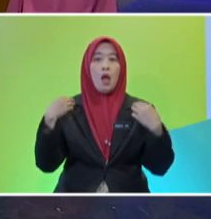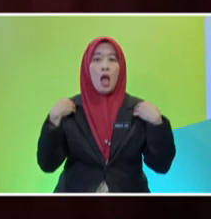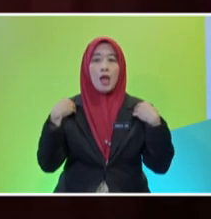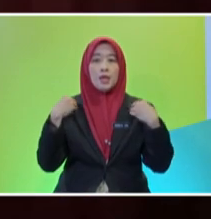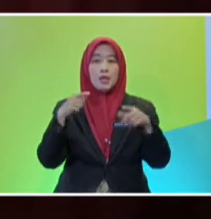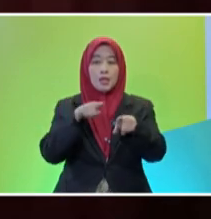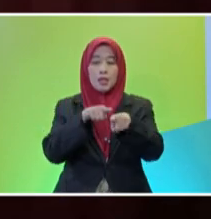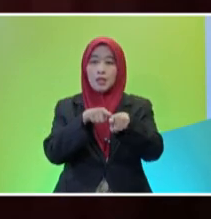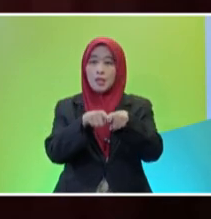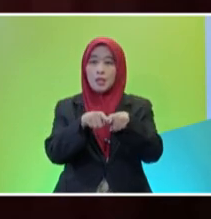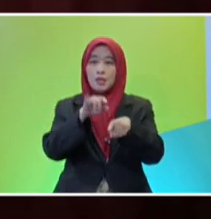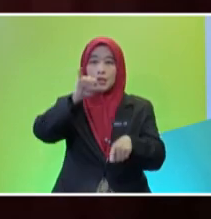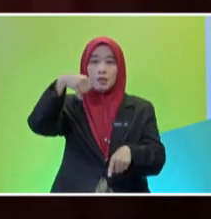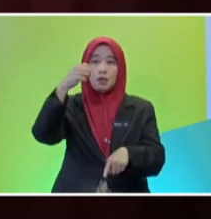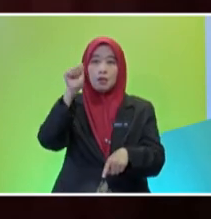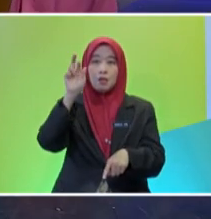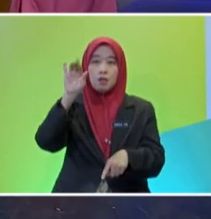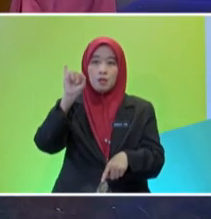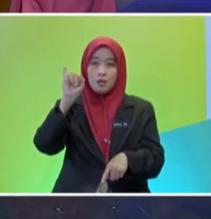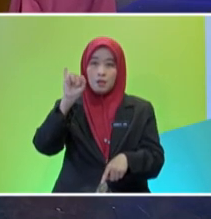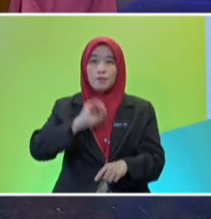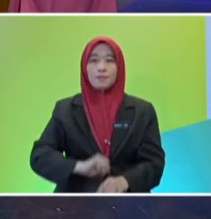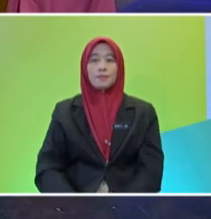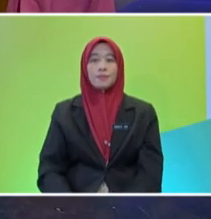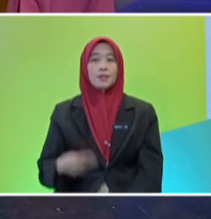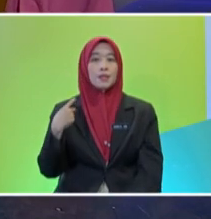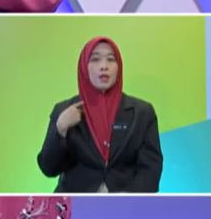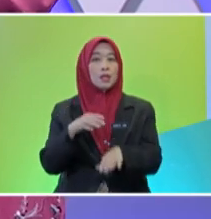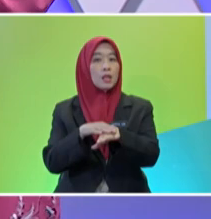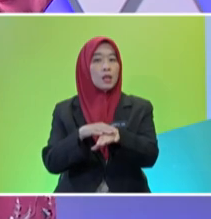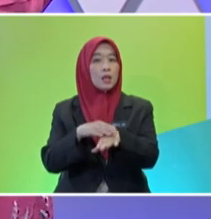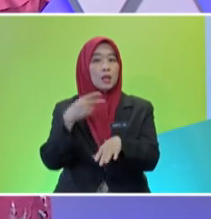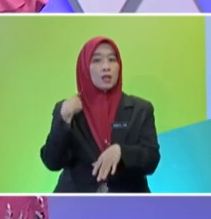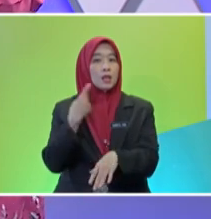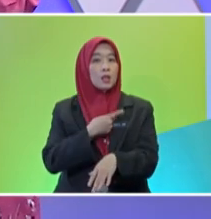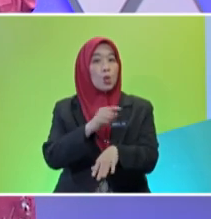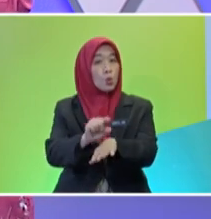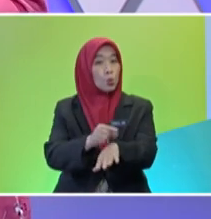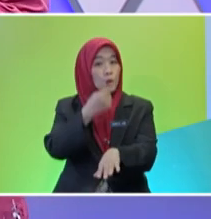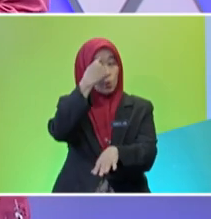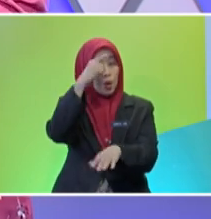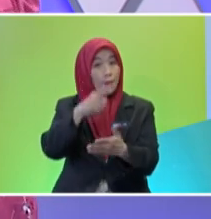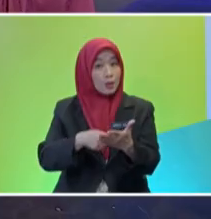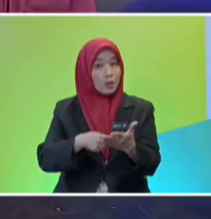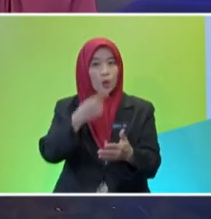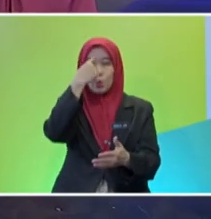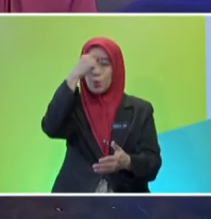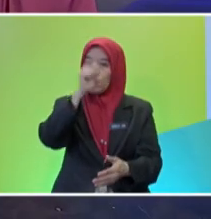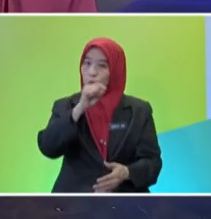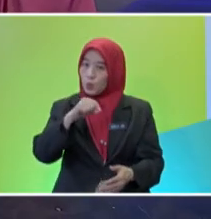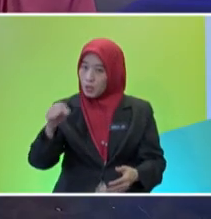jari. Jari. Kita ada jari. Okey, tangan kita ni biasa kita guna untuk apa, Irfan? Kita guna untuk menulis. Menulis,